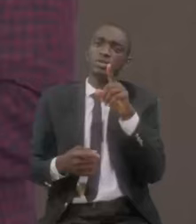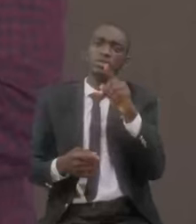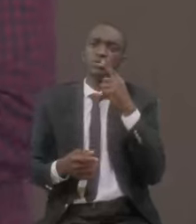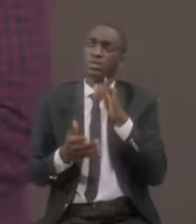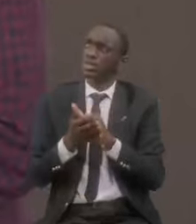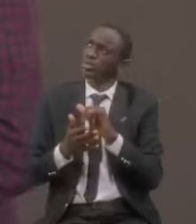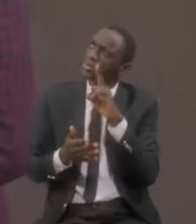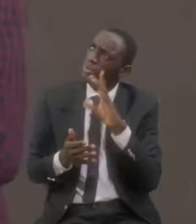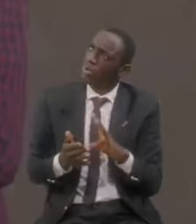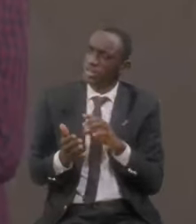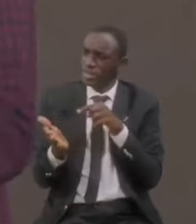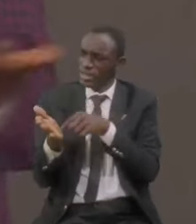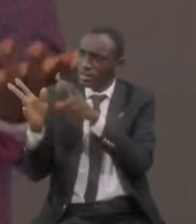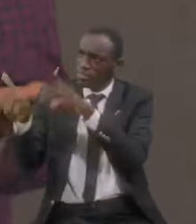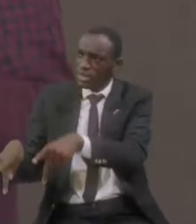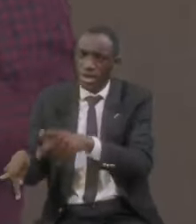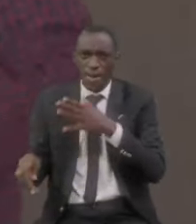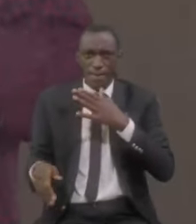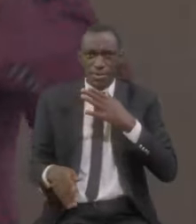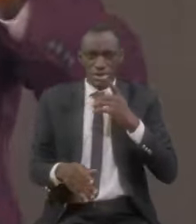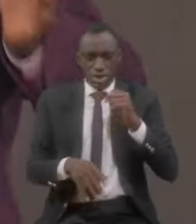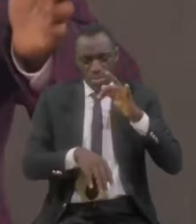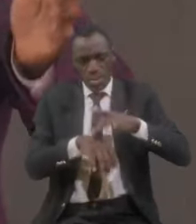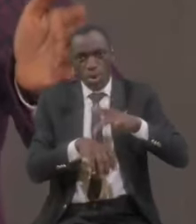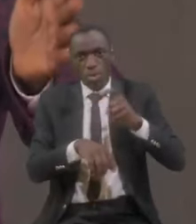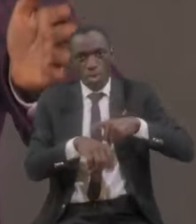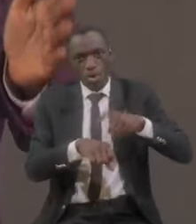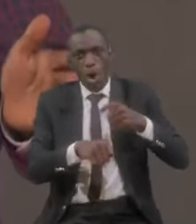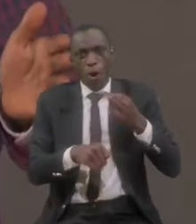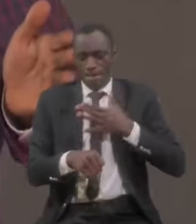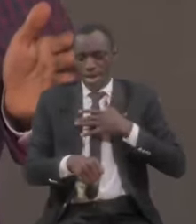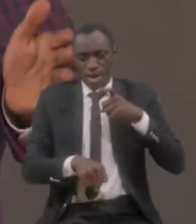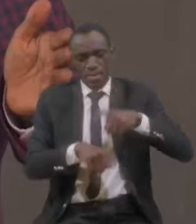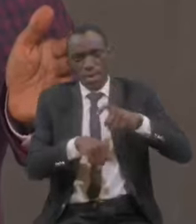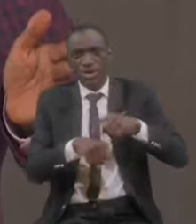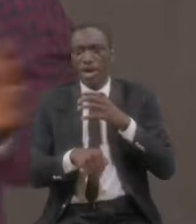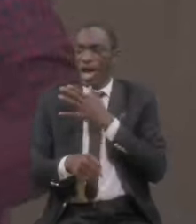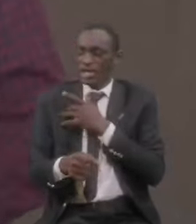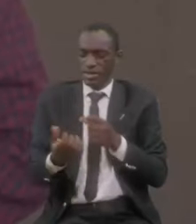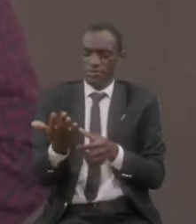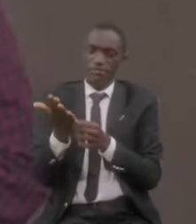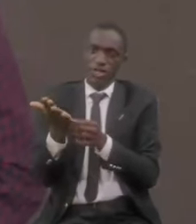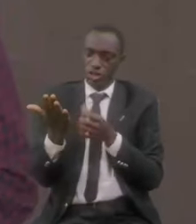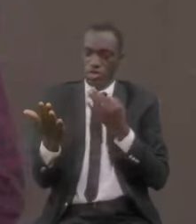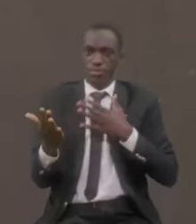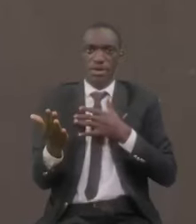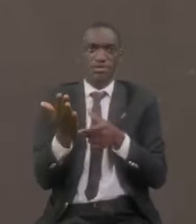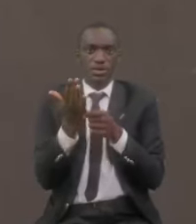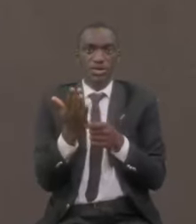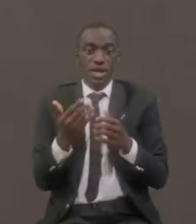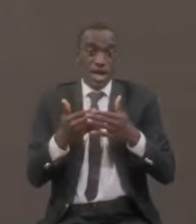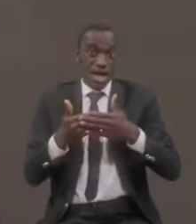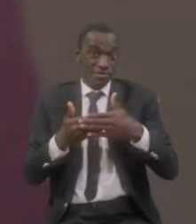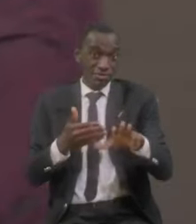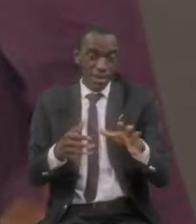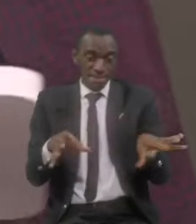mes chairs et l'os de mes os? En réalité, après être marié 1 an, 5 ans, 10 ans,